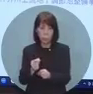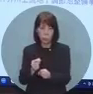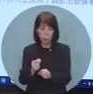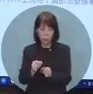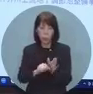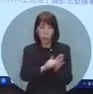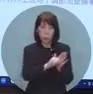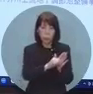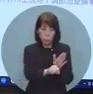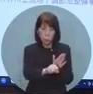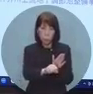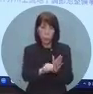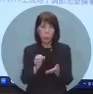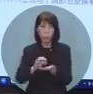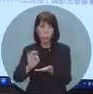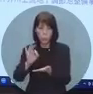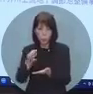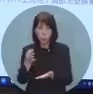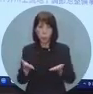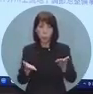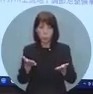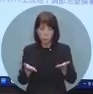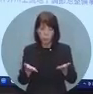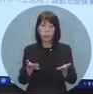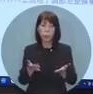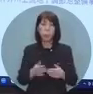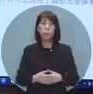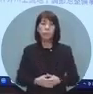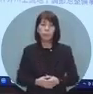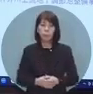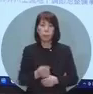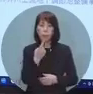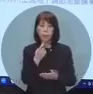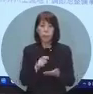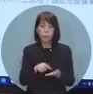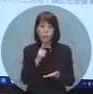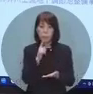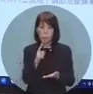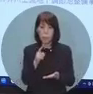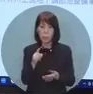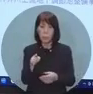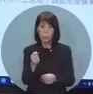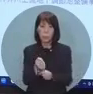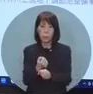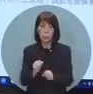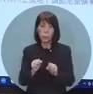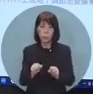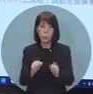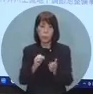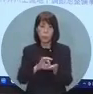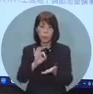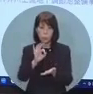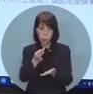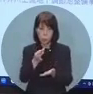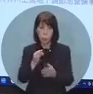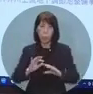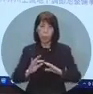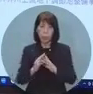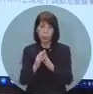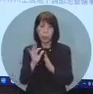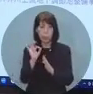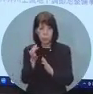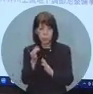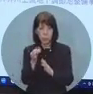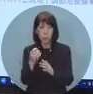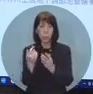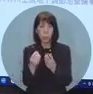効果を費用と比較して事業の投資効果を評価するものですえ簡単に言えばですねある事業の実施に要する費用ま建設費だったりえ